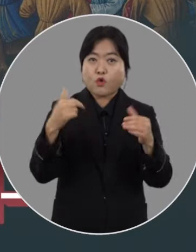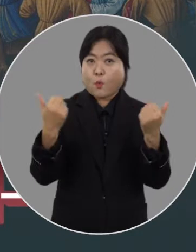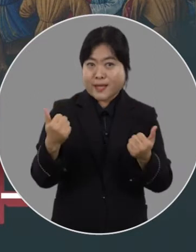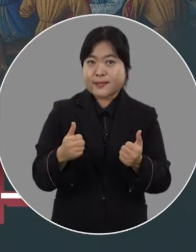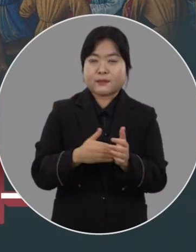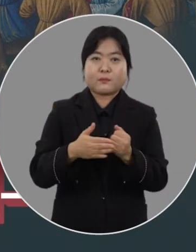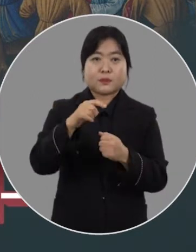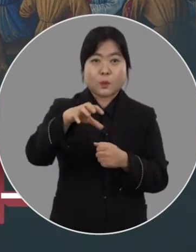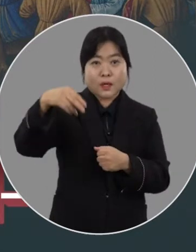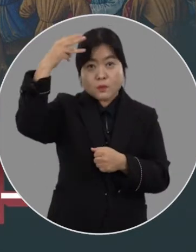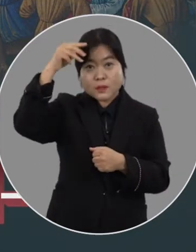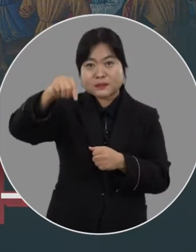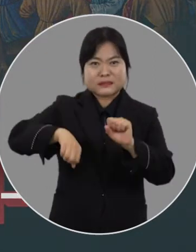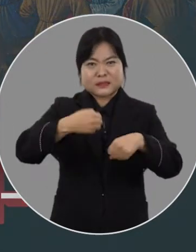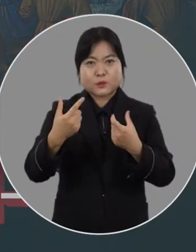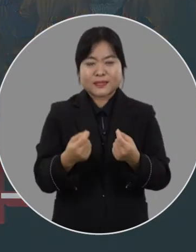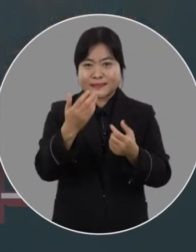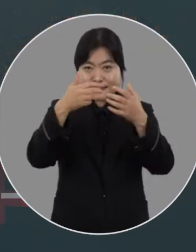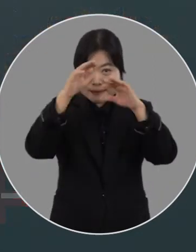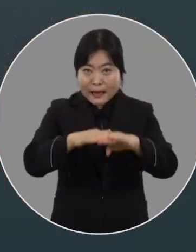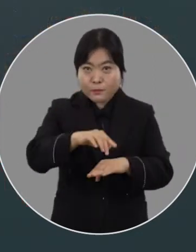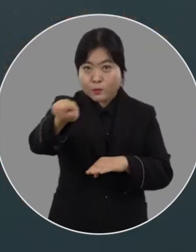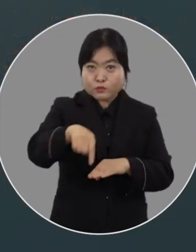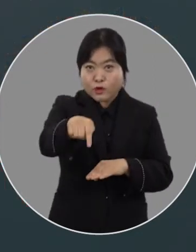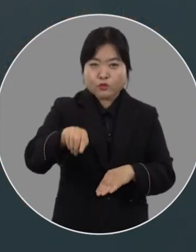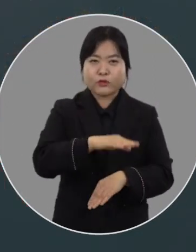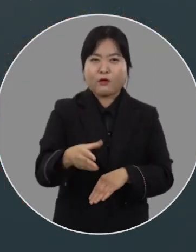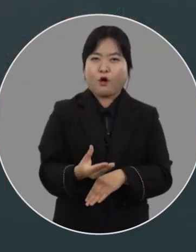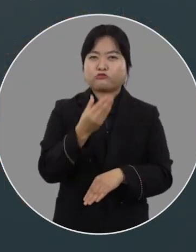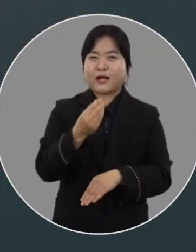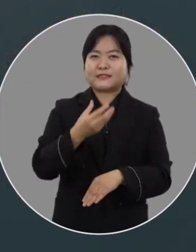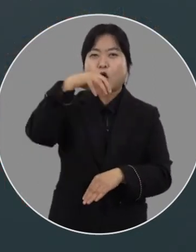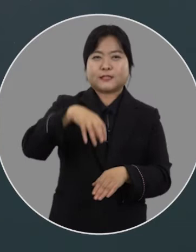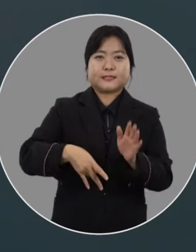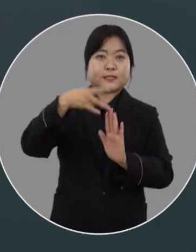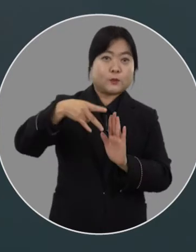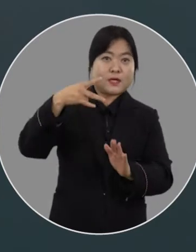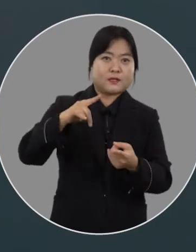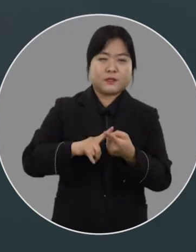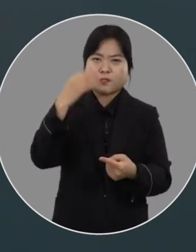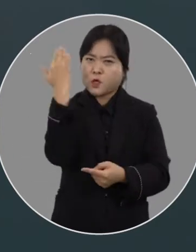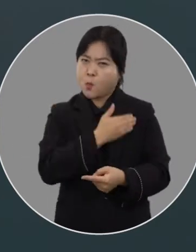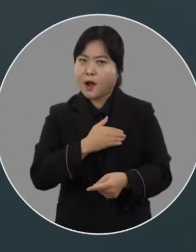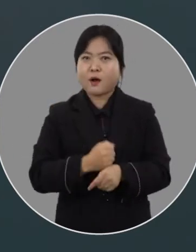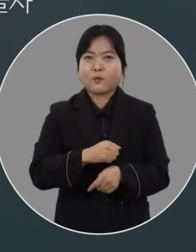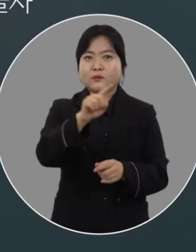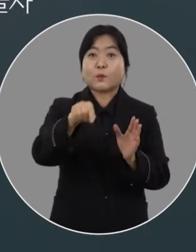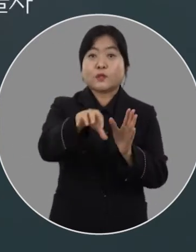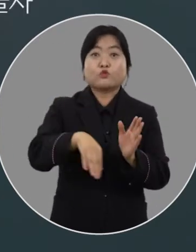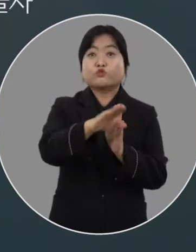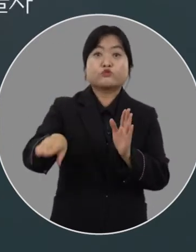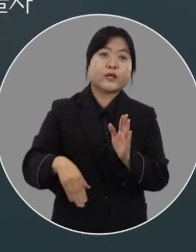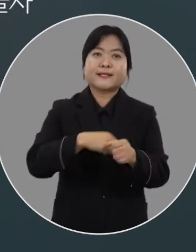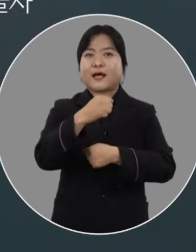그곳에서 교황은 짐승 같은 이슬람으로부터 우리들의 거룩한 성지인 예루살렘을 정화하며 그곳에서